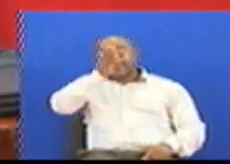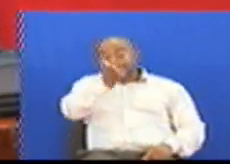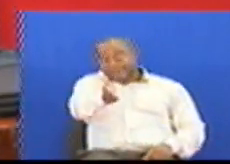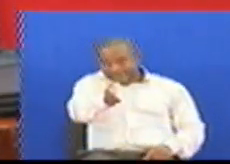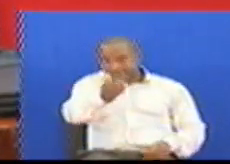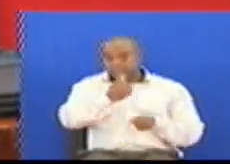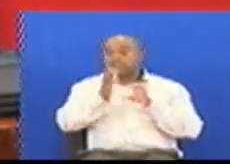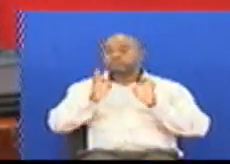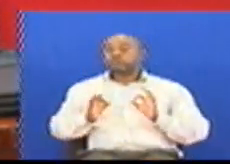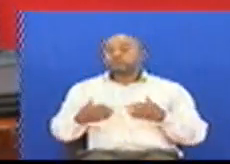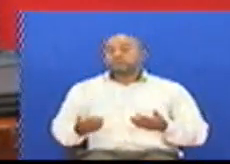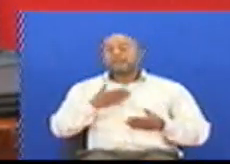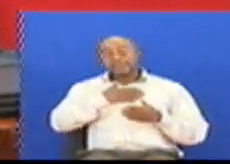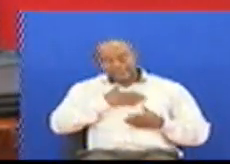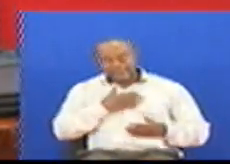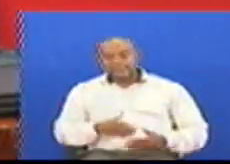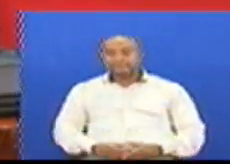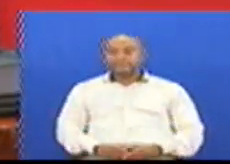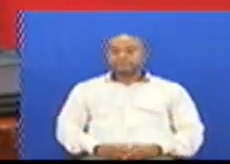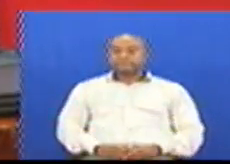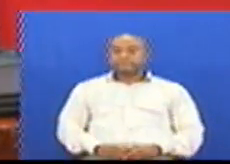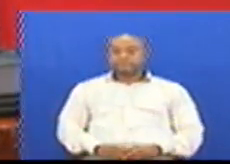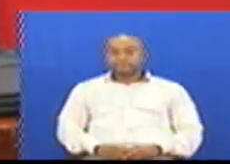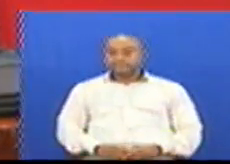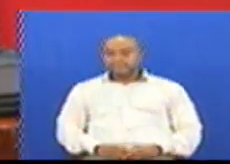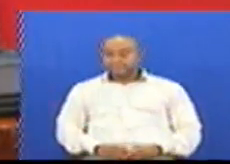uliotukuka. Nashukuru sana kwa nafasi. Asante sana.